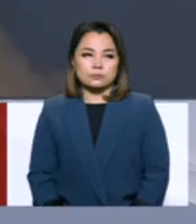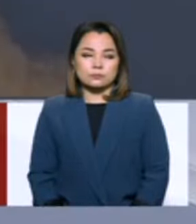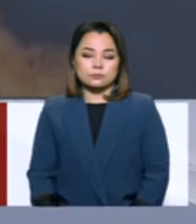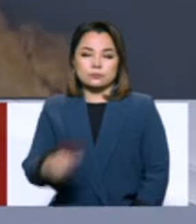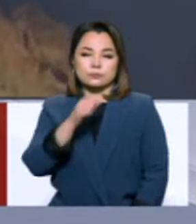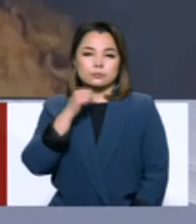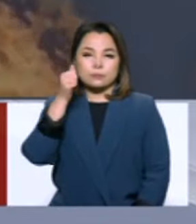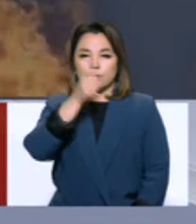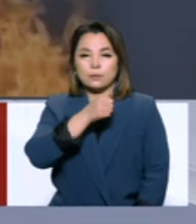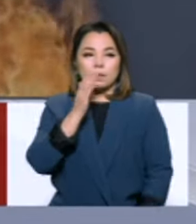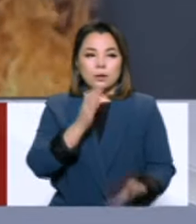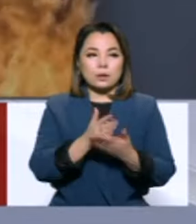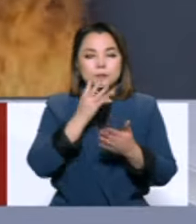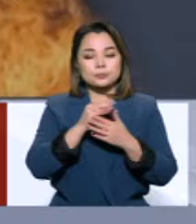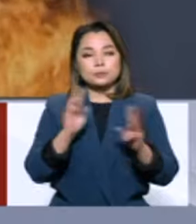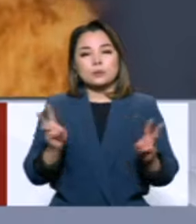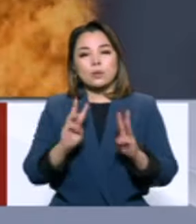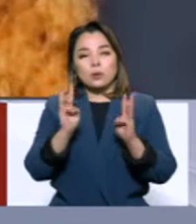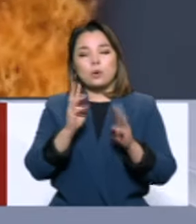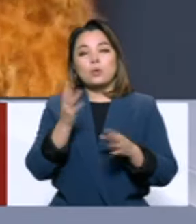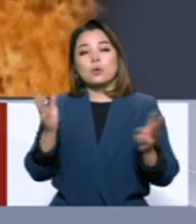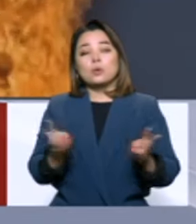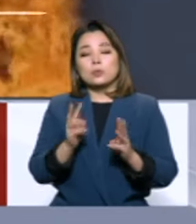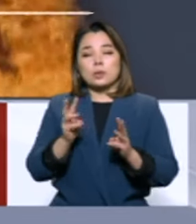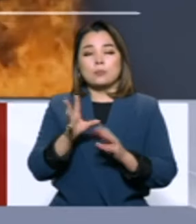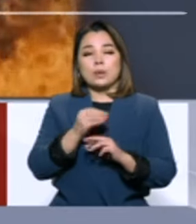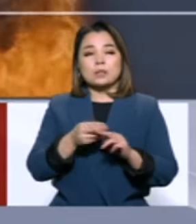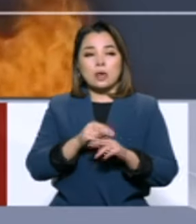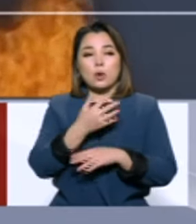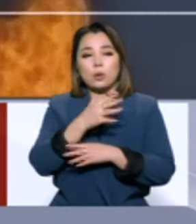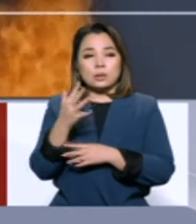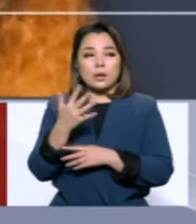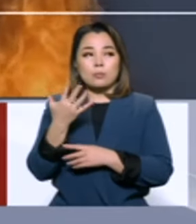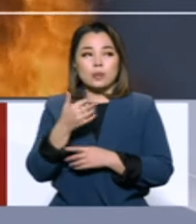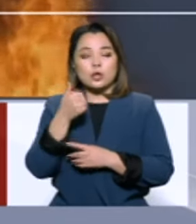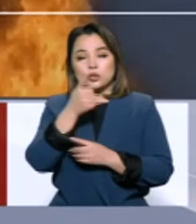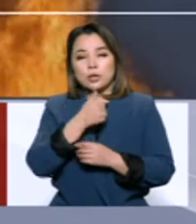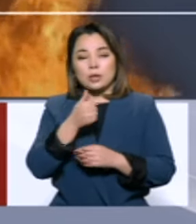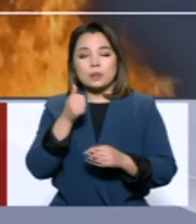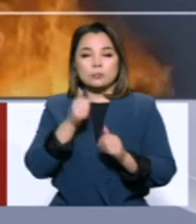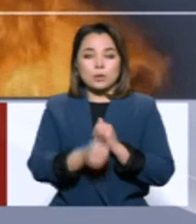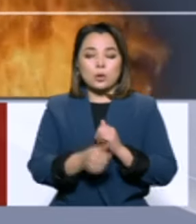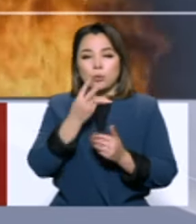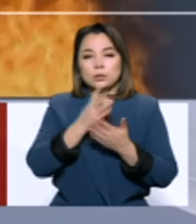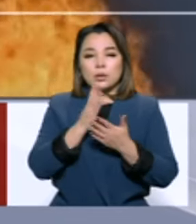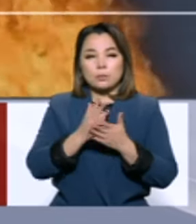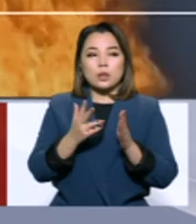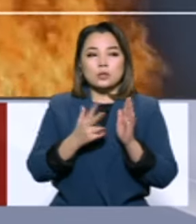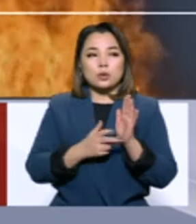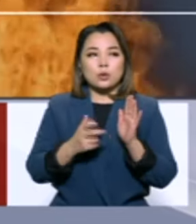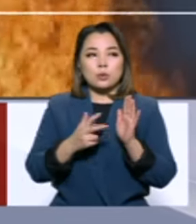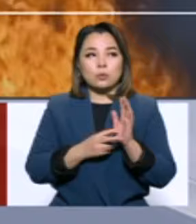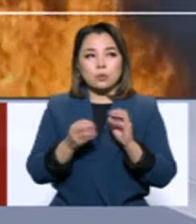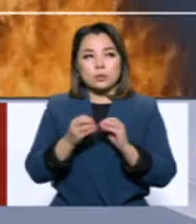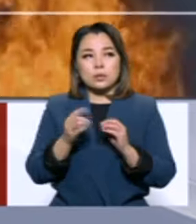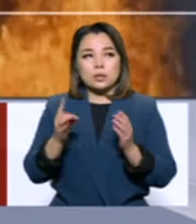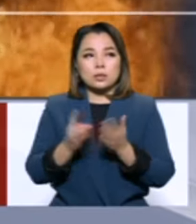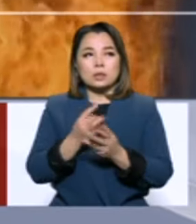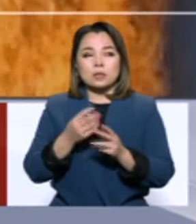Былтыр елдегі орман өрттері бойынша соңғы 5 жылдағы рекордтық деңгей орнады. 2023 жылы 810 рет от